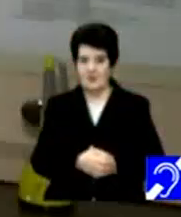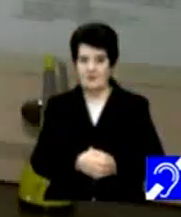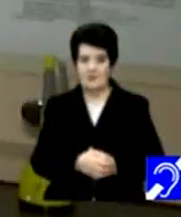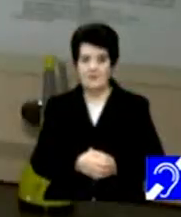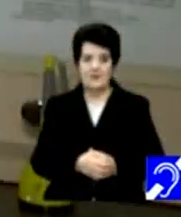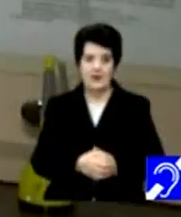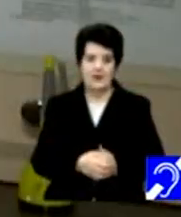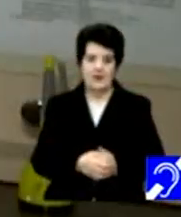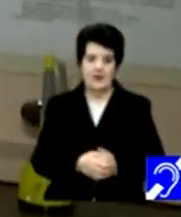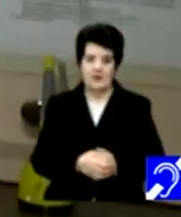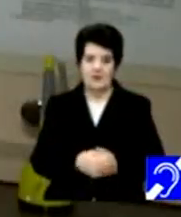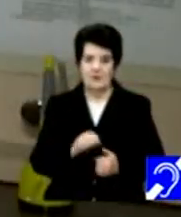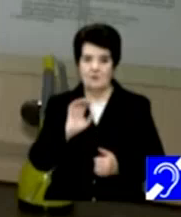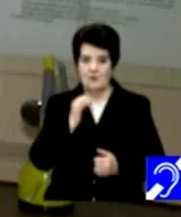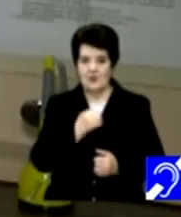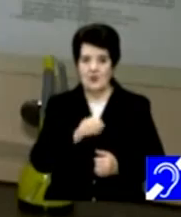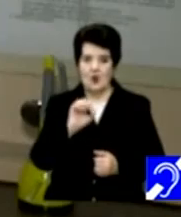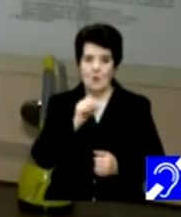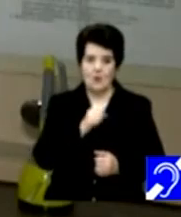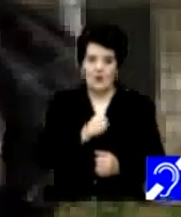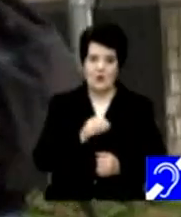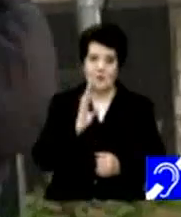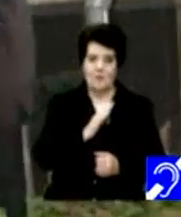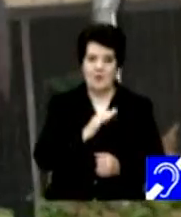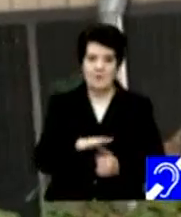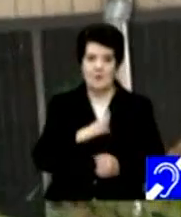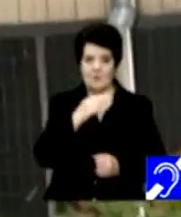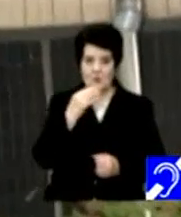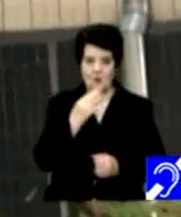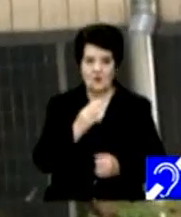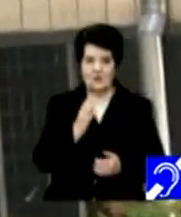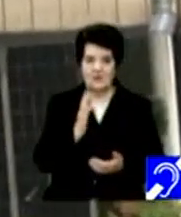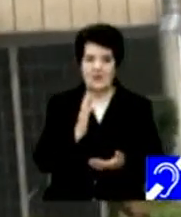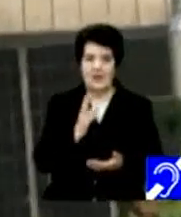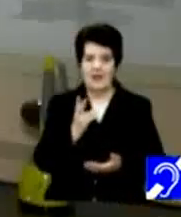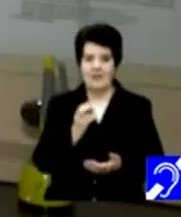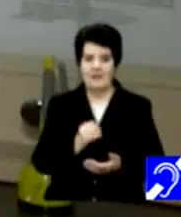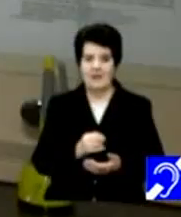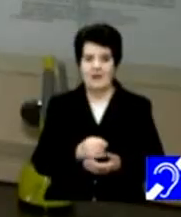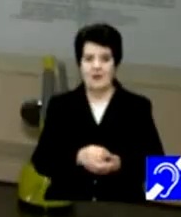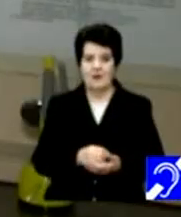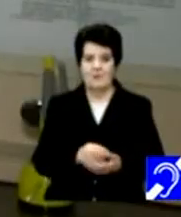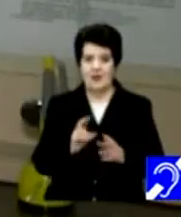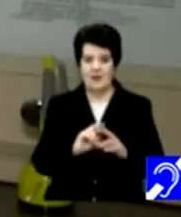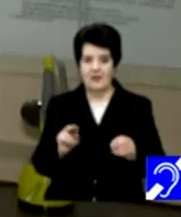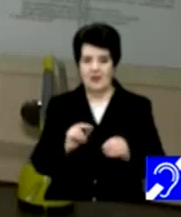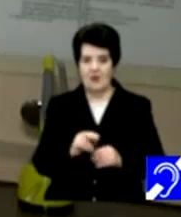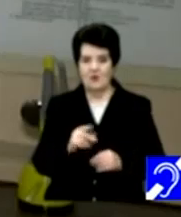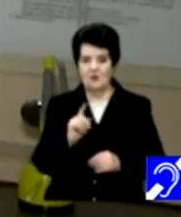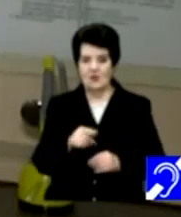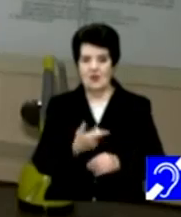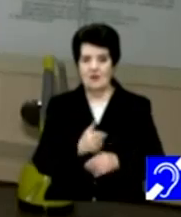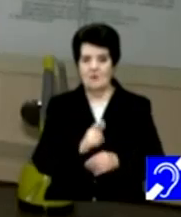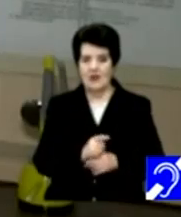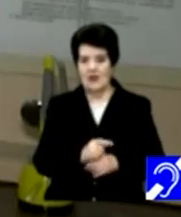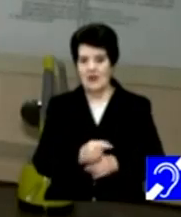grandma and my grandfather and my mother studied here. Professors that they know so much and they gave us all the knowledge and